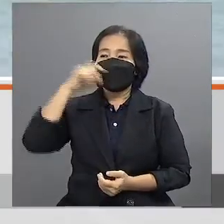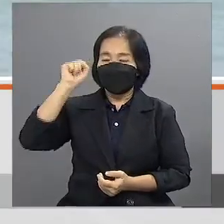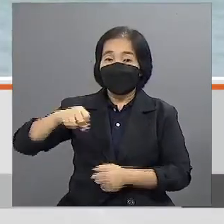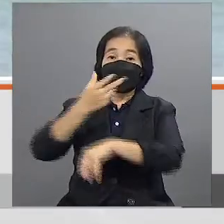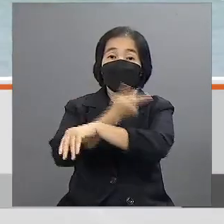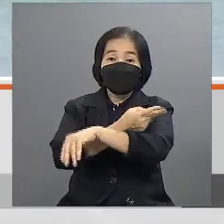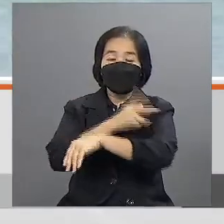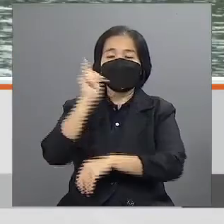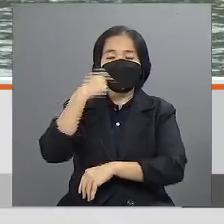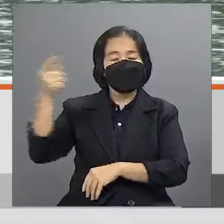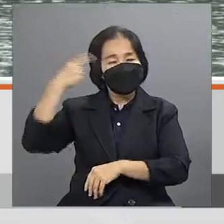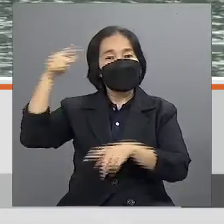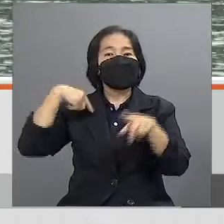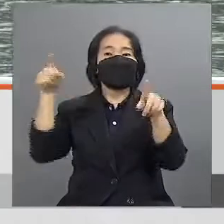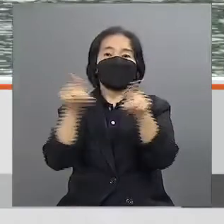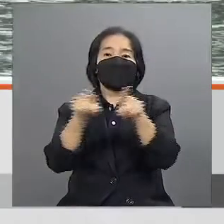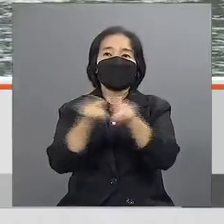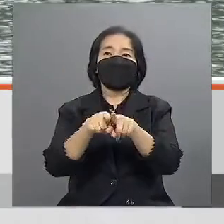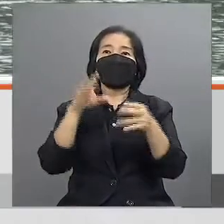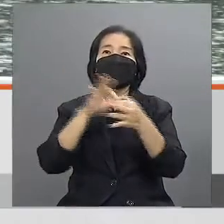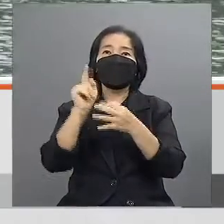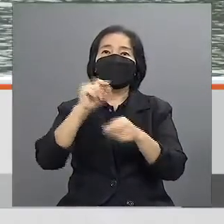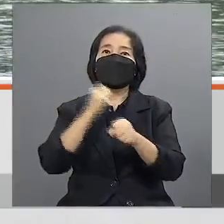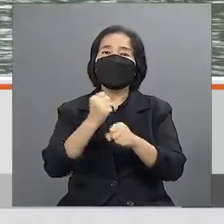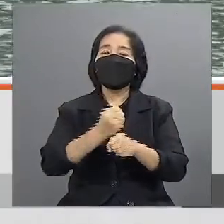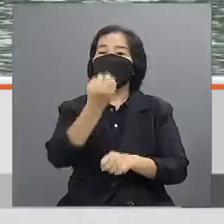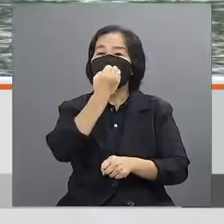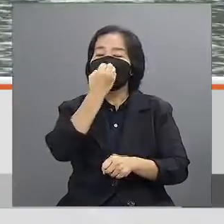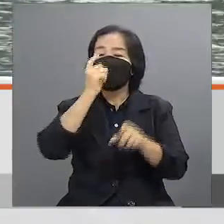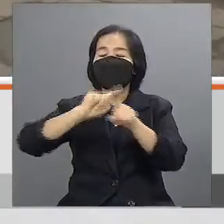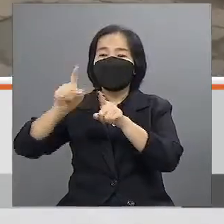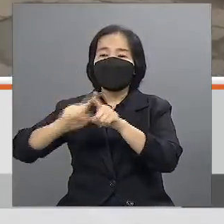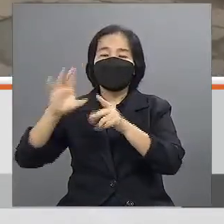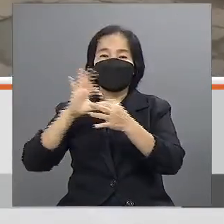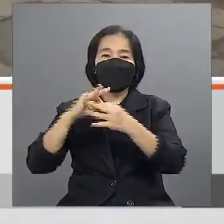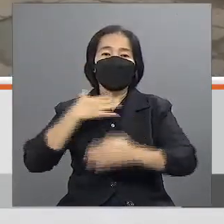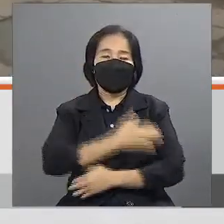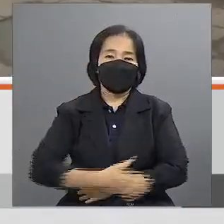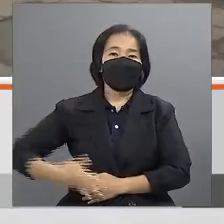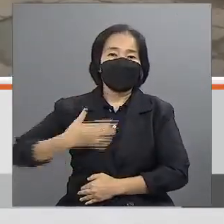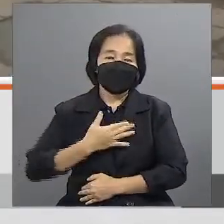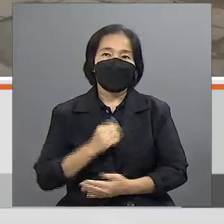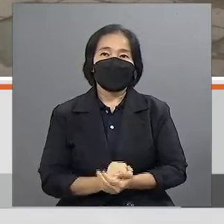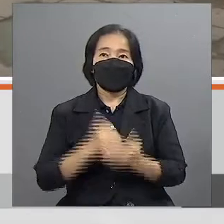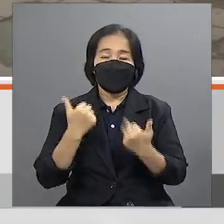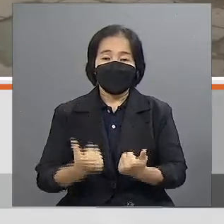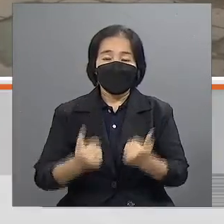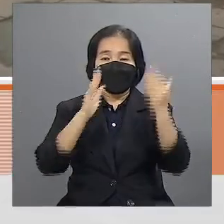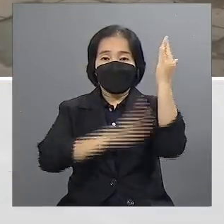อง Gasconomy ทเป็อาหารผสุขภาพเพระผมว่าวันนี้ จัวักระบเองมีสัพยาคอน